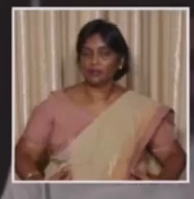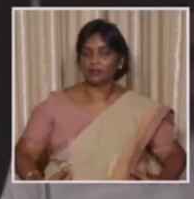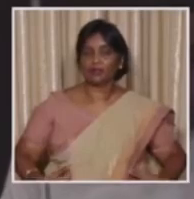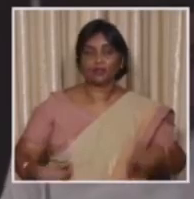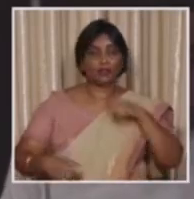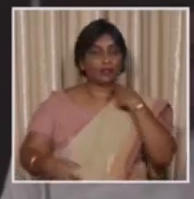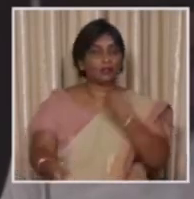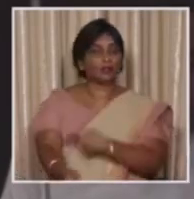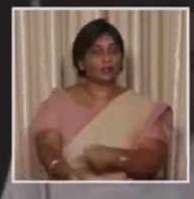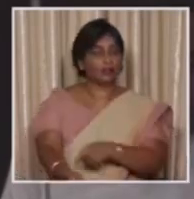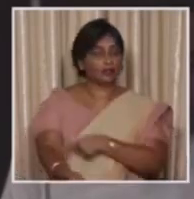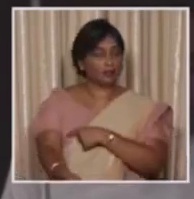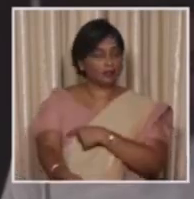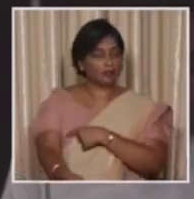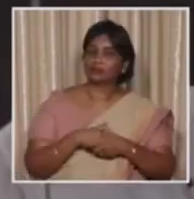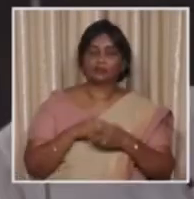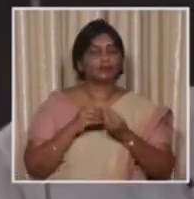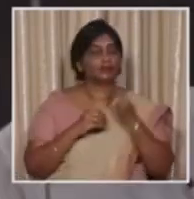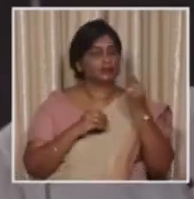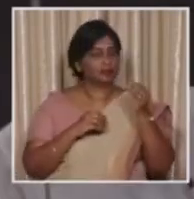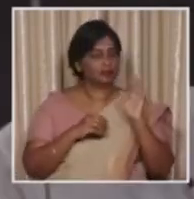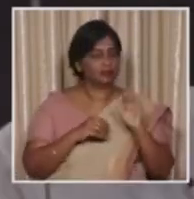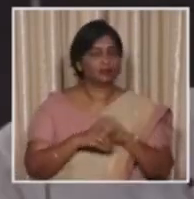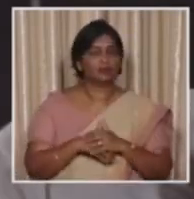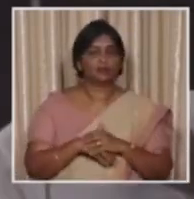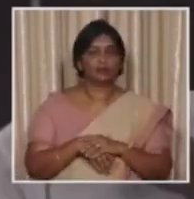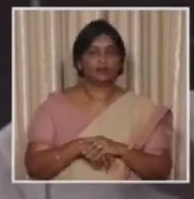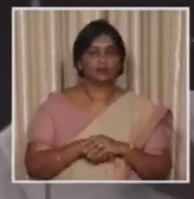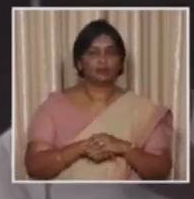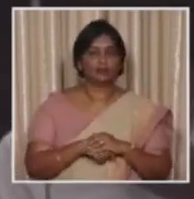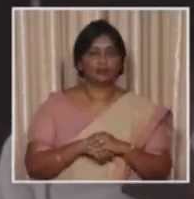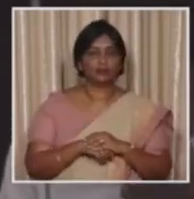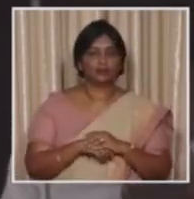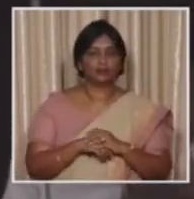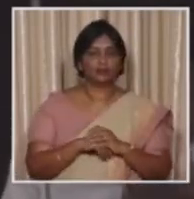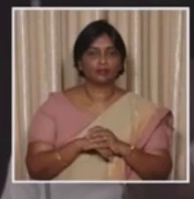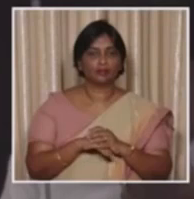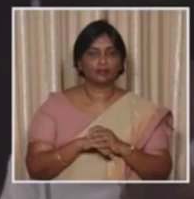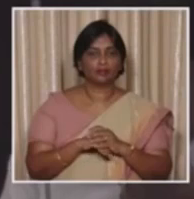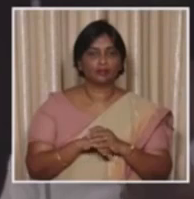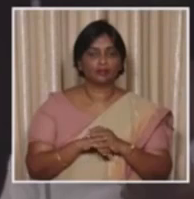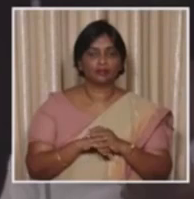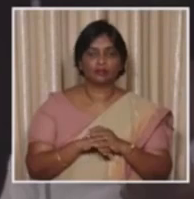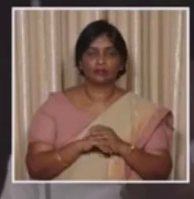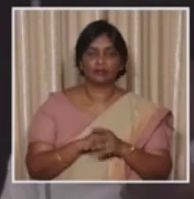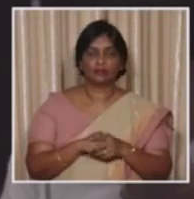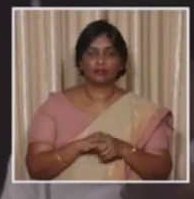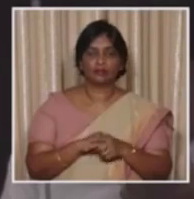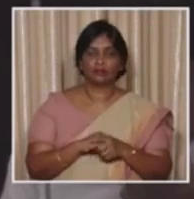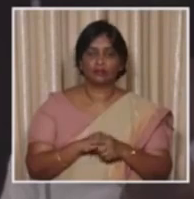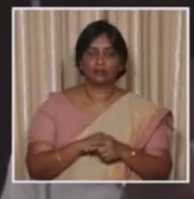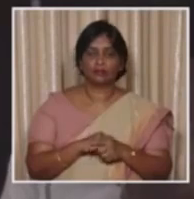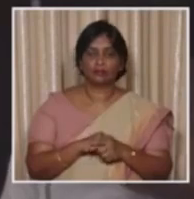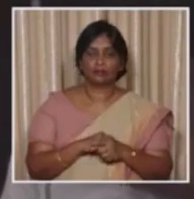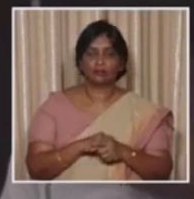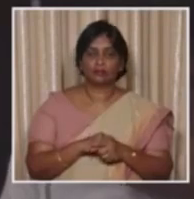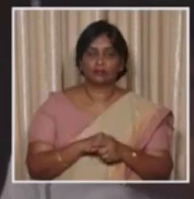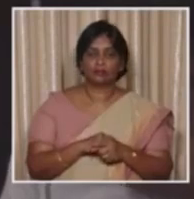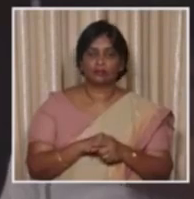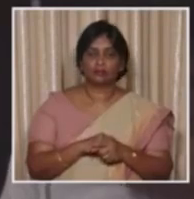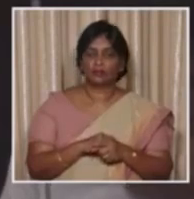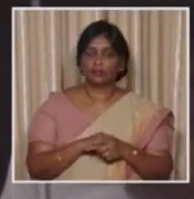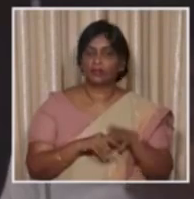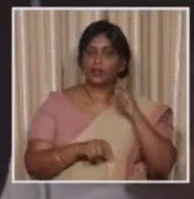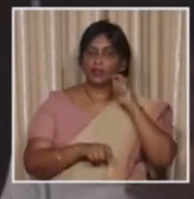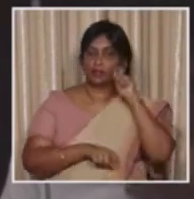ராமநாதன் தெரிவித்துள்ளார். அதாவது ஒரு உடம்புல, ஒரு மனித உடல்ல எப்படி ஒரு குருதி ஓடுற குருதி